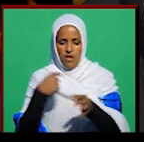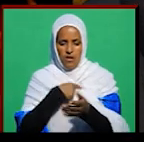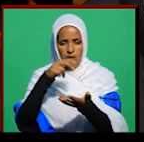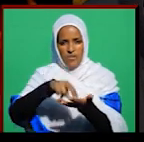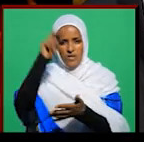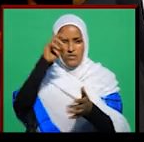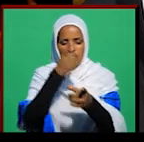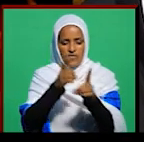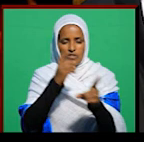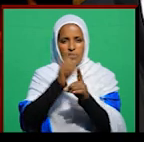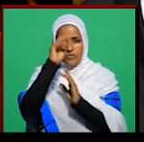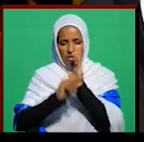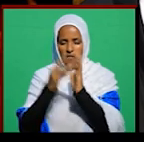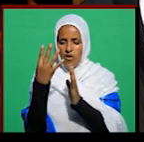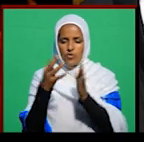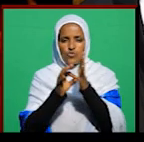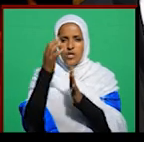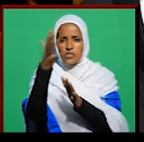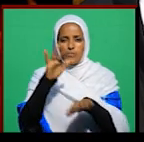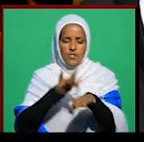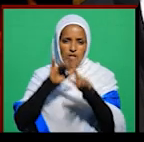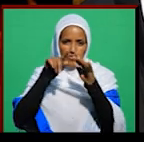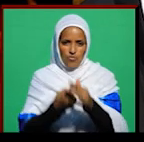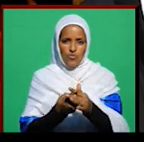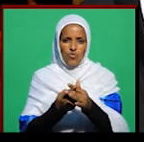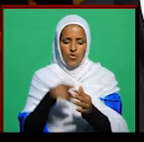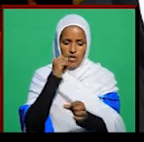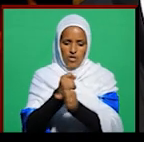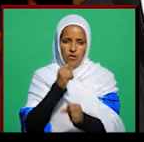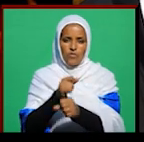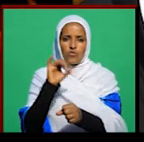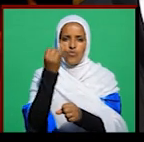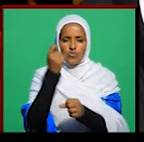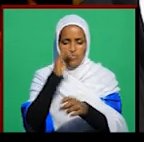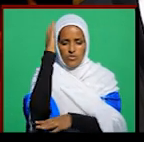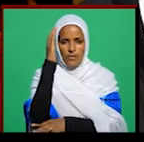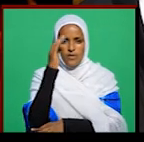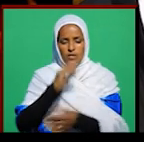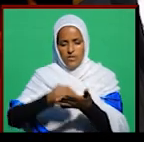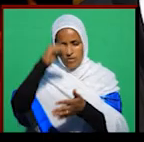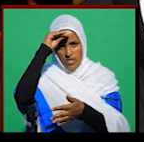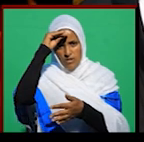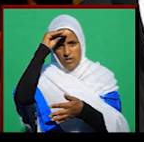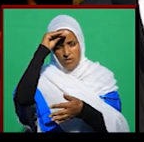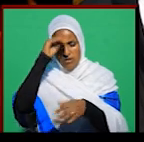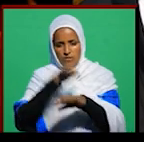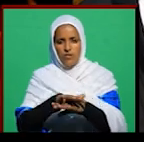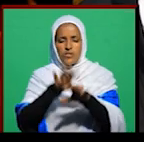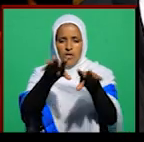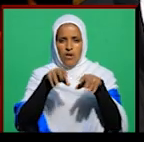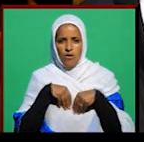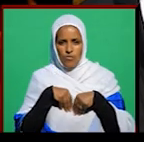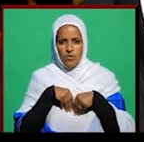ብናነሳ ኦሪት ዘፍጥረት ምዕራፍ 4 ከቁጥር 15 ጀምሮ ወገብረ ሎቱ እግዚአብሔር ትምህርተ ለቃየል ከመይቅቱ